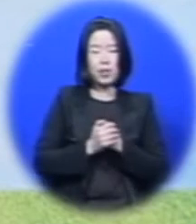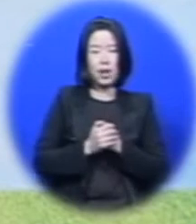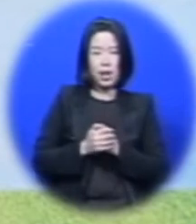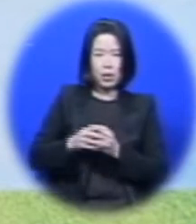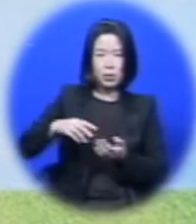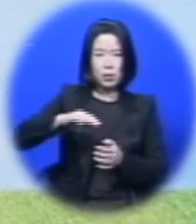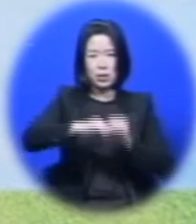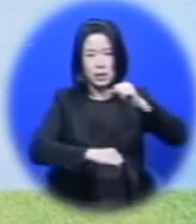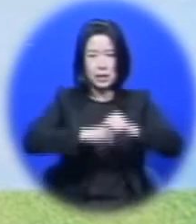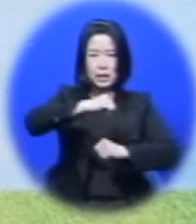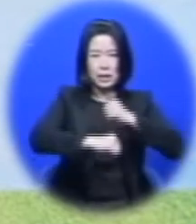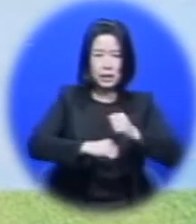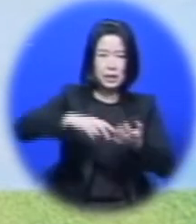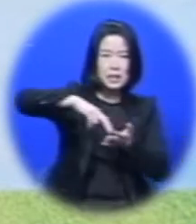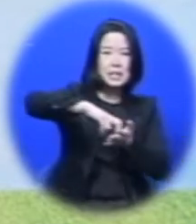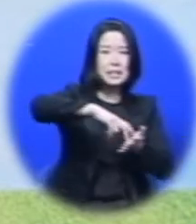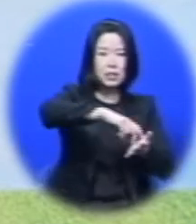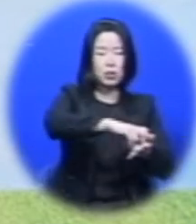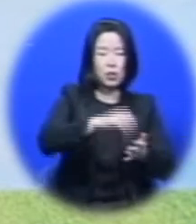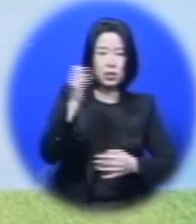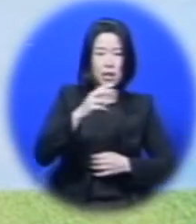기어서 마을로 다시 들어갑니다.